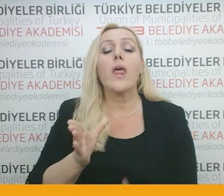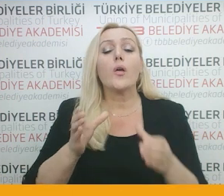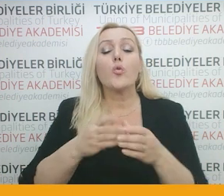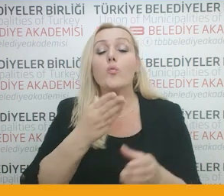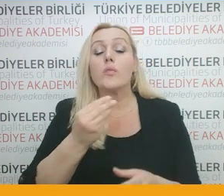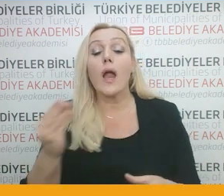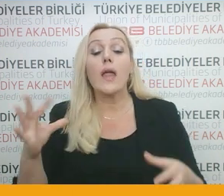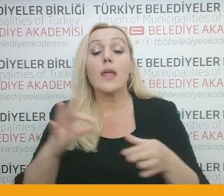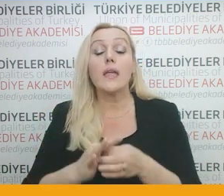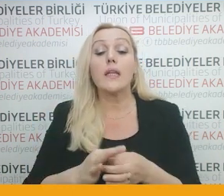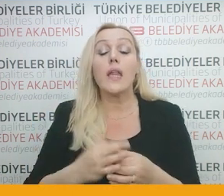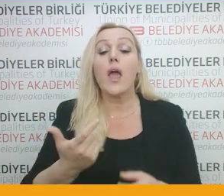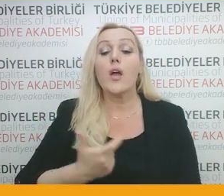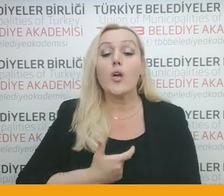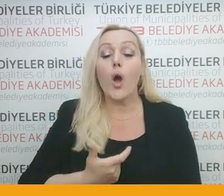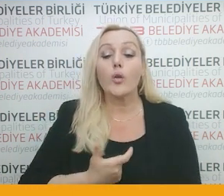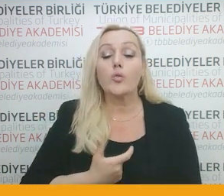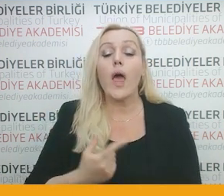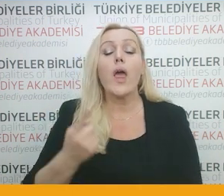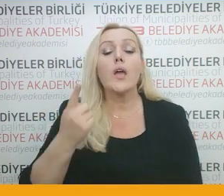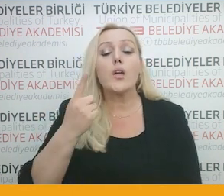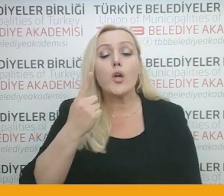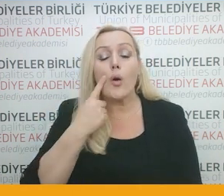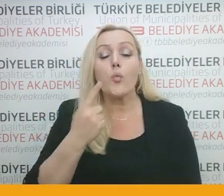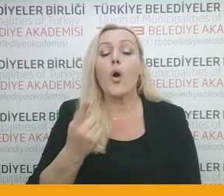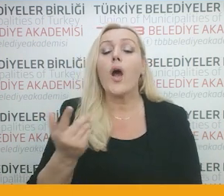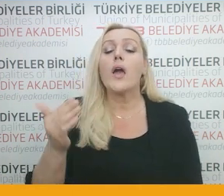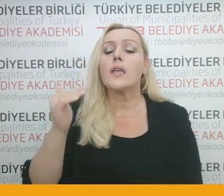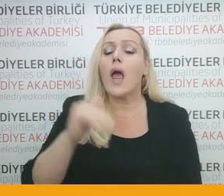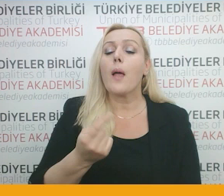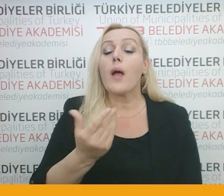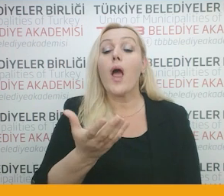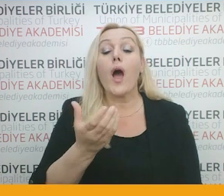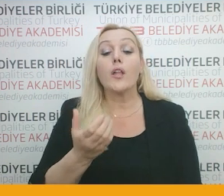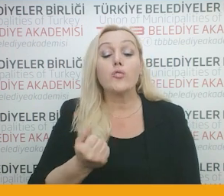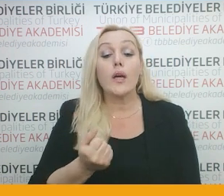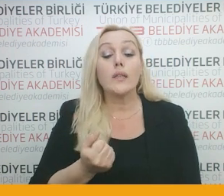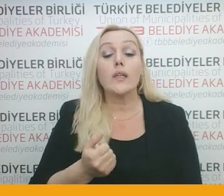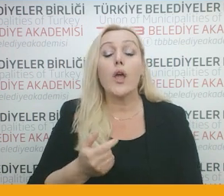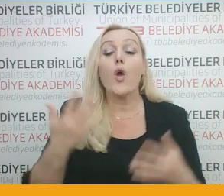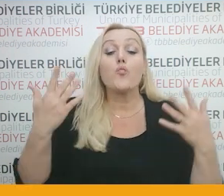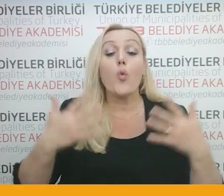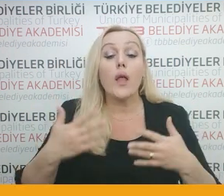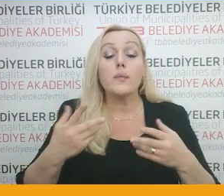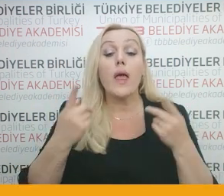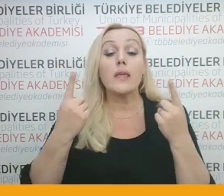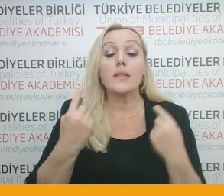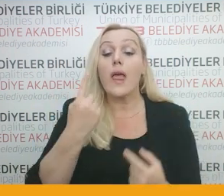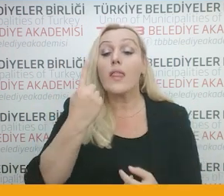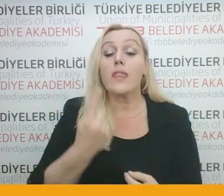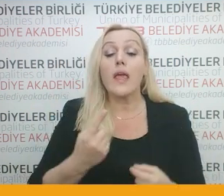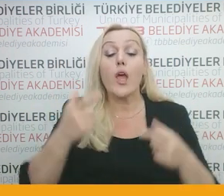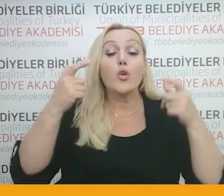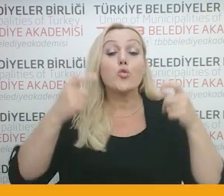ve tahakkuk getirilerek tahsil edilebilir hale gelmiş kamu gelir ve alacaklarının takip ve tahsil edilmesinden muhasebe etkisi tek başına